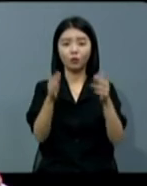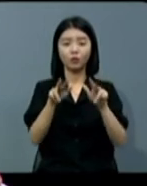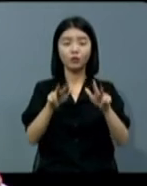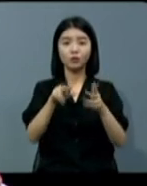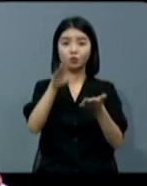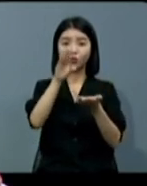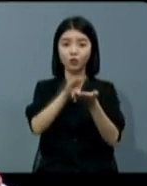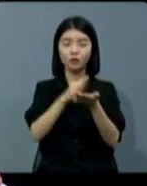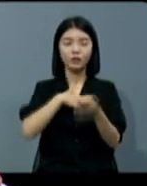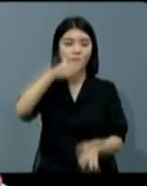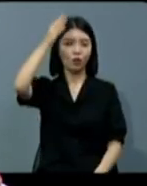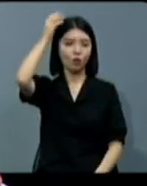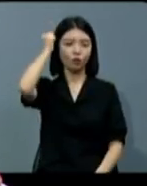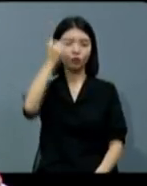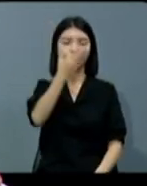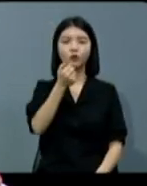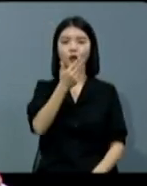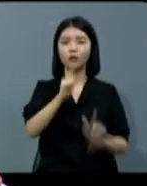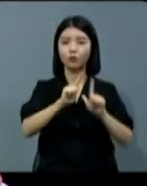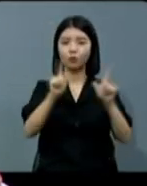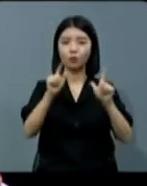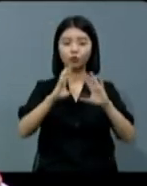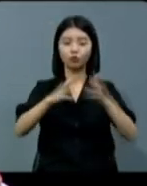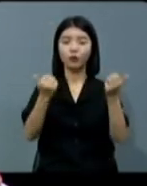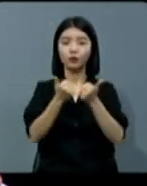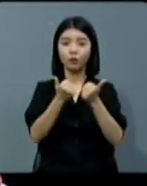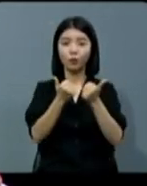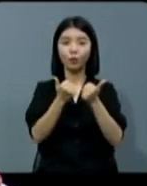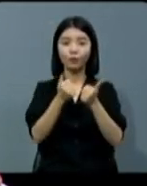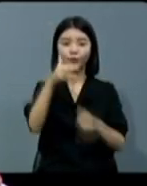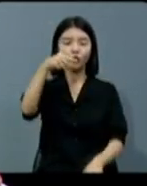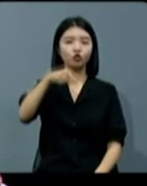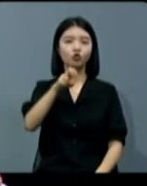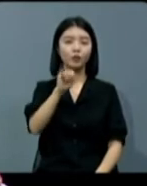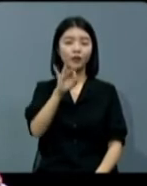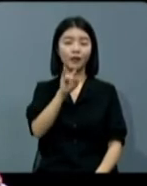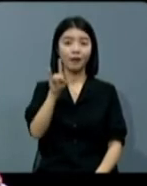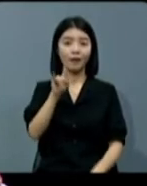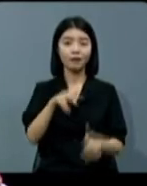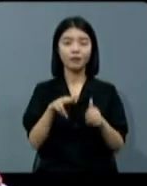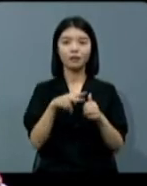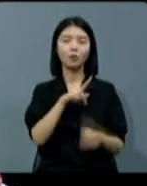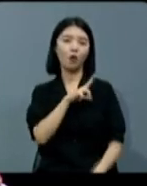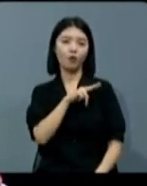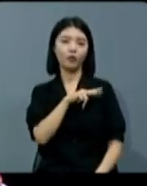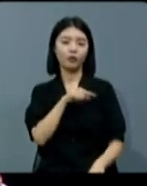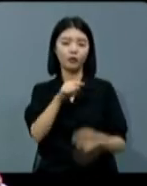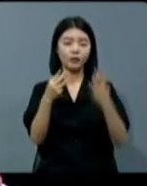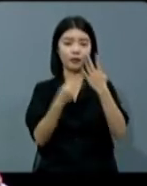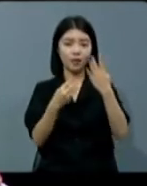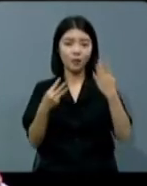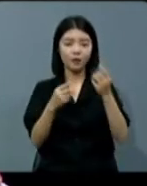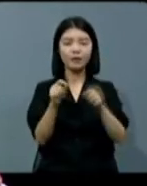사건은 아마 제 기억으로는 98년도 국회에서 추미애 의원이 4.3 해원하는